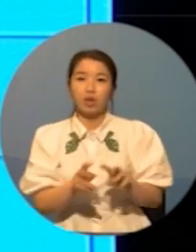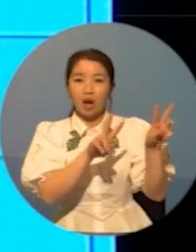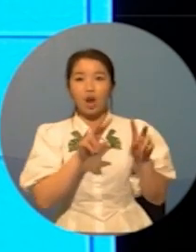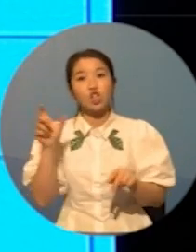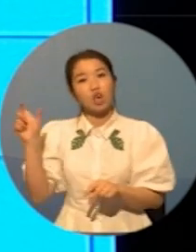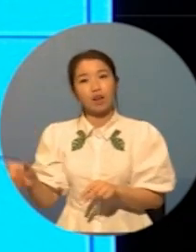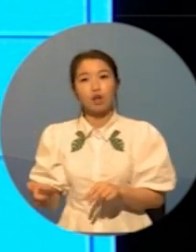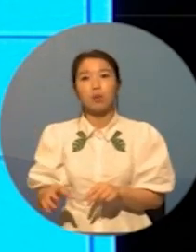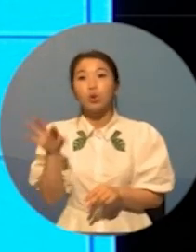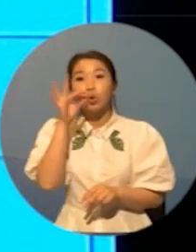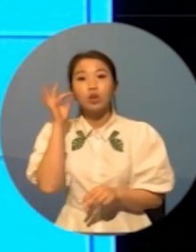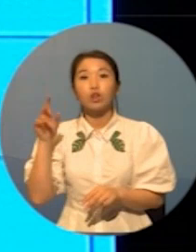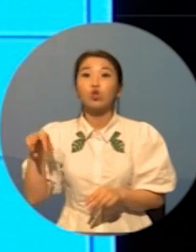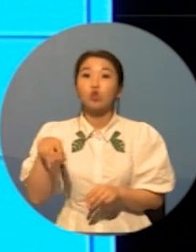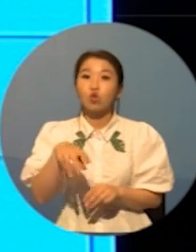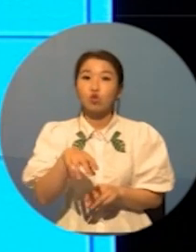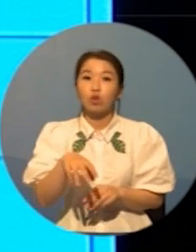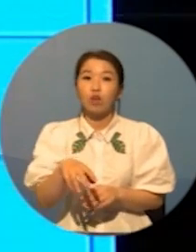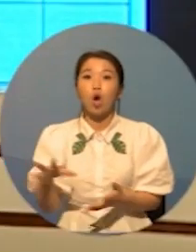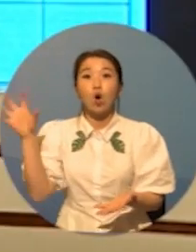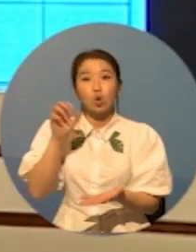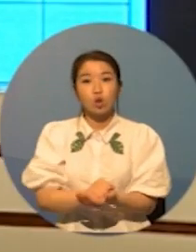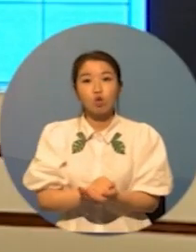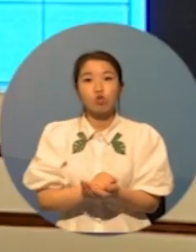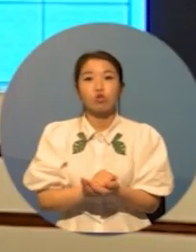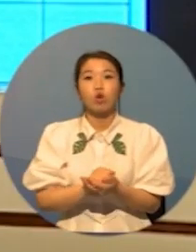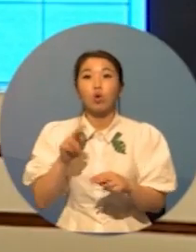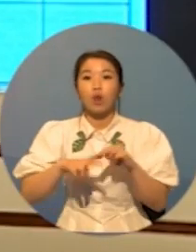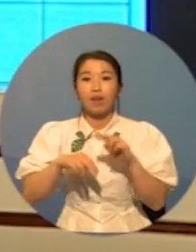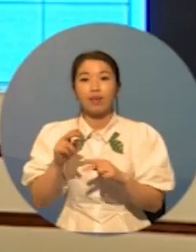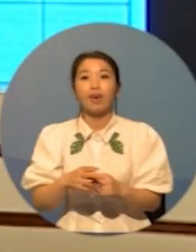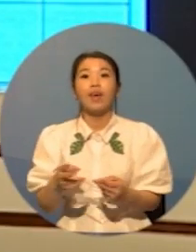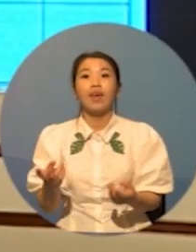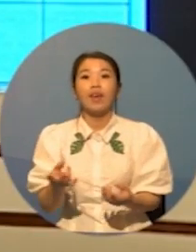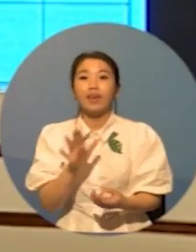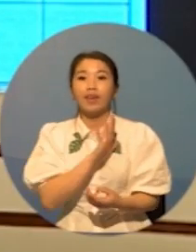Аңшы адамлар түлкінің жүрер жолына қақпан құрады екен.